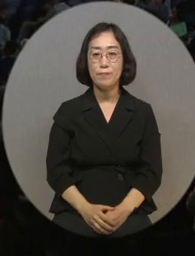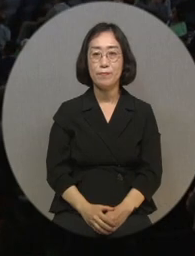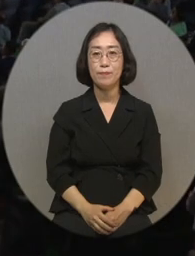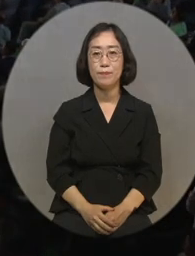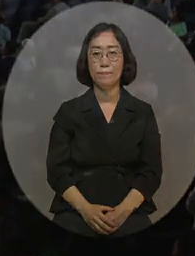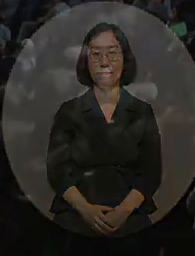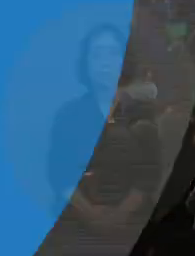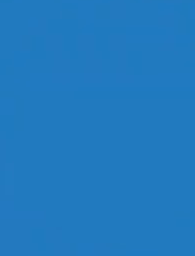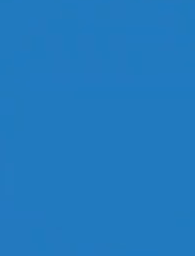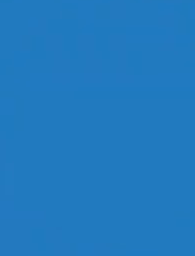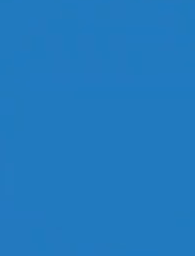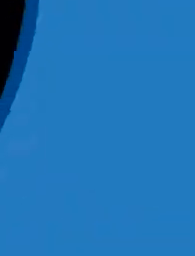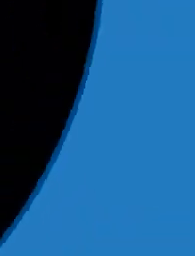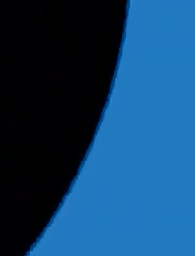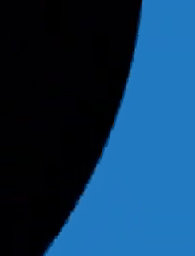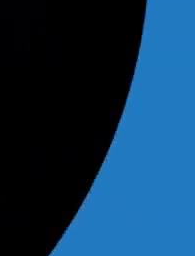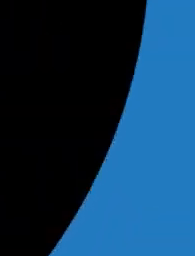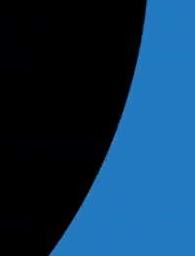김재상입니다.